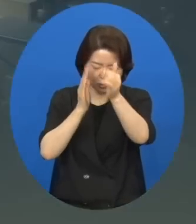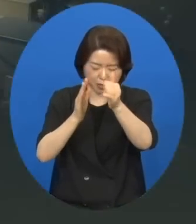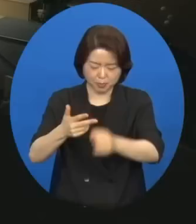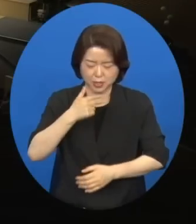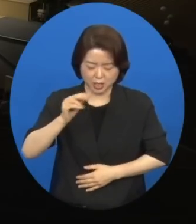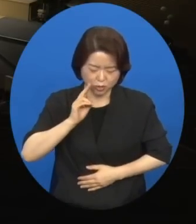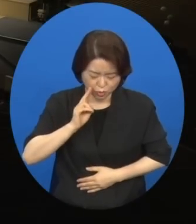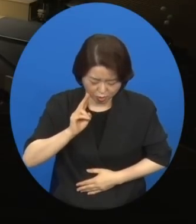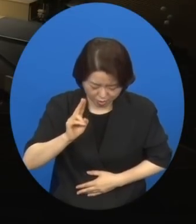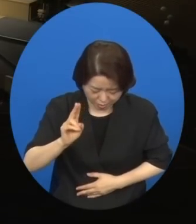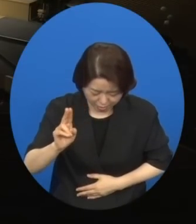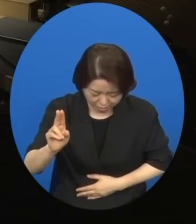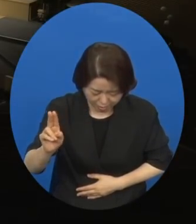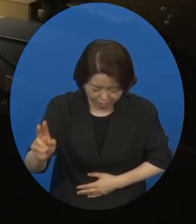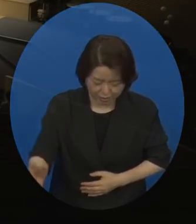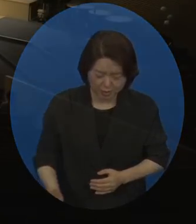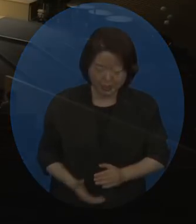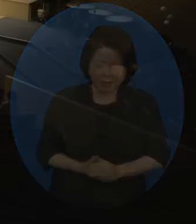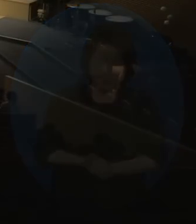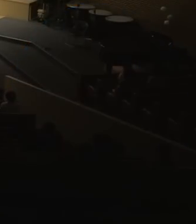주여,